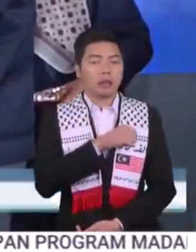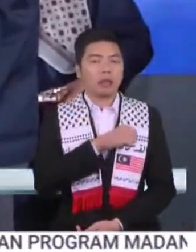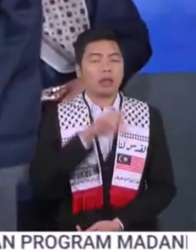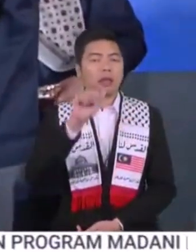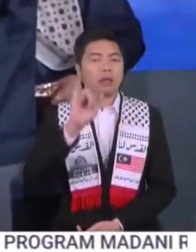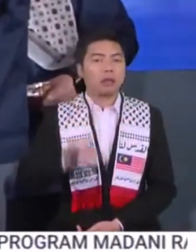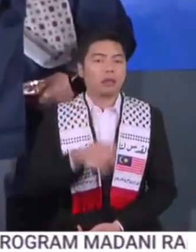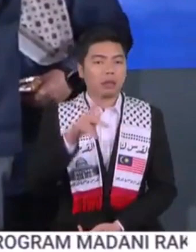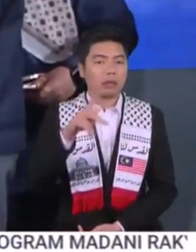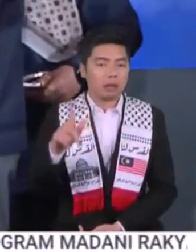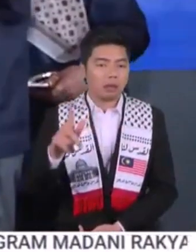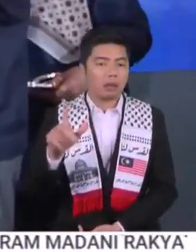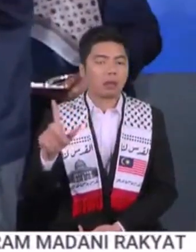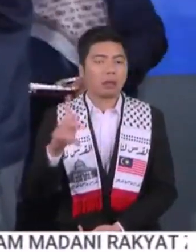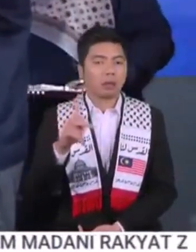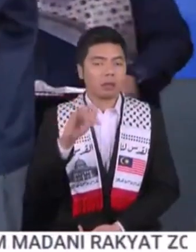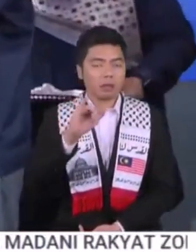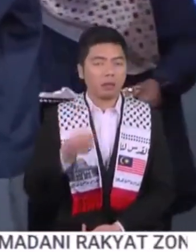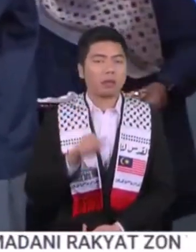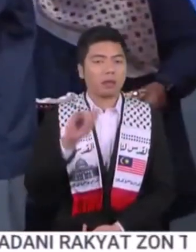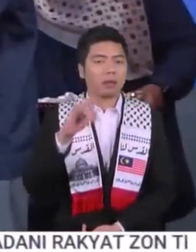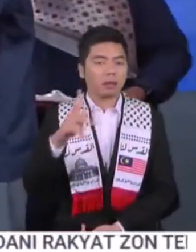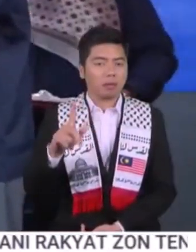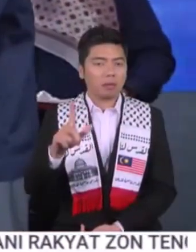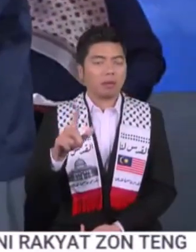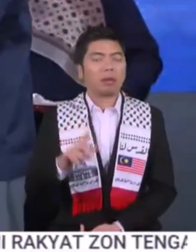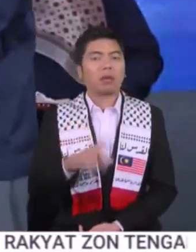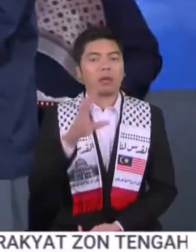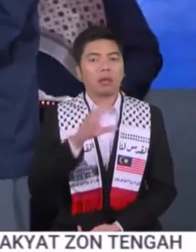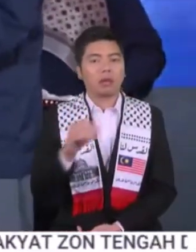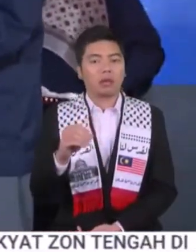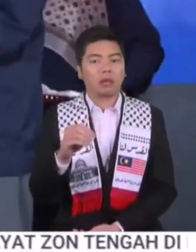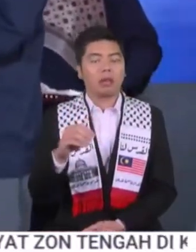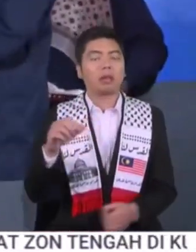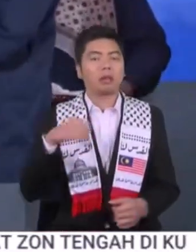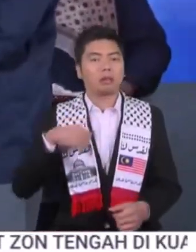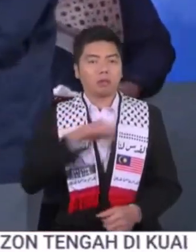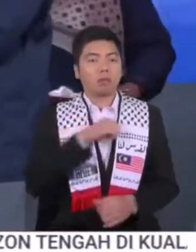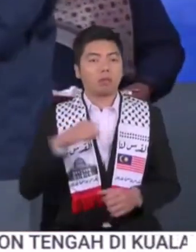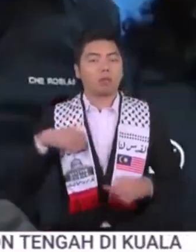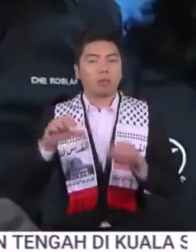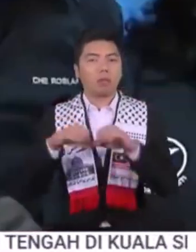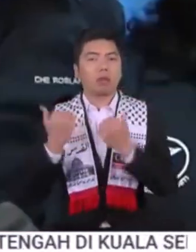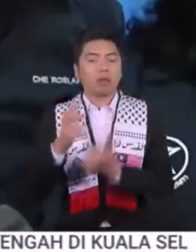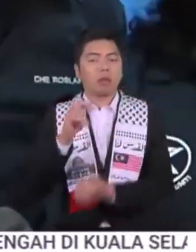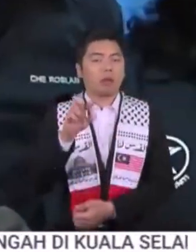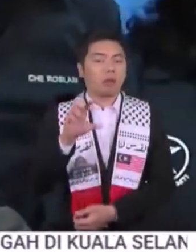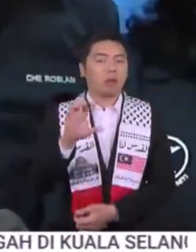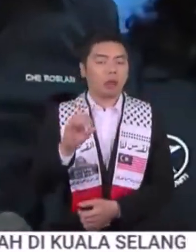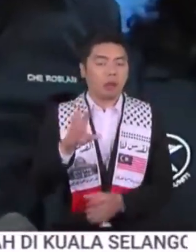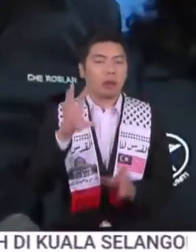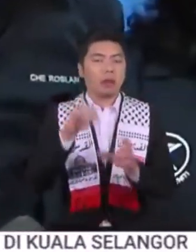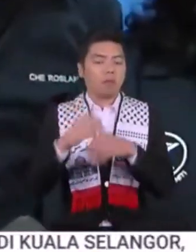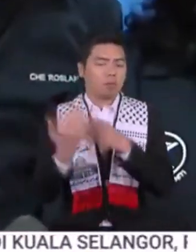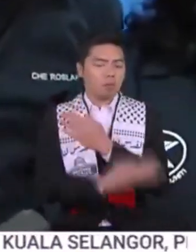AJK, komuniti rukun tetangga KRT dan 22 organisasi bukan kerajaan NGO agama di seluruh negara.